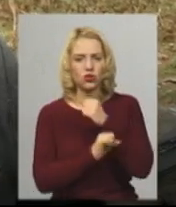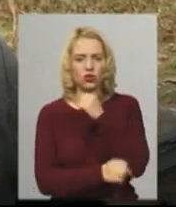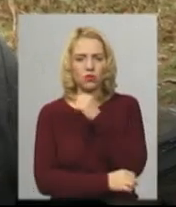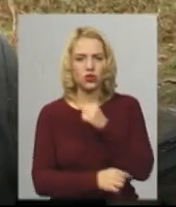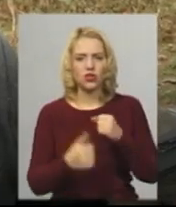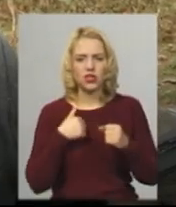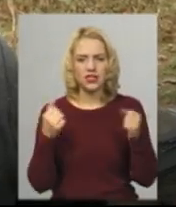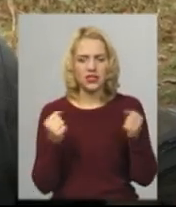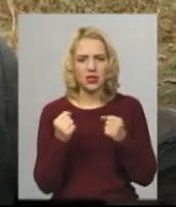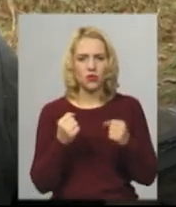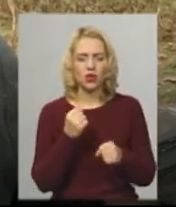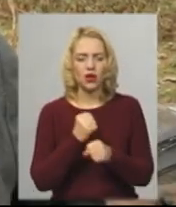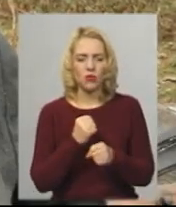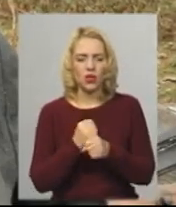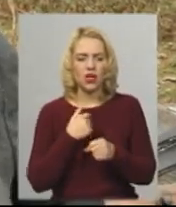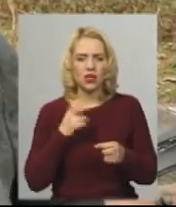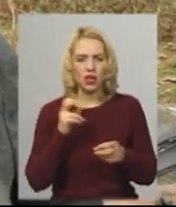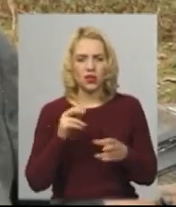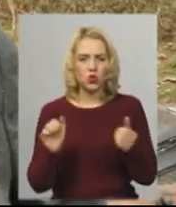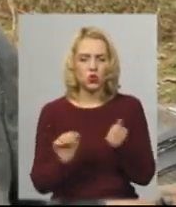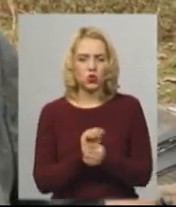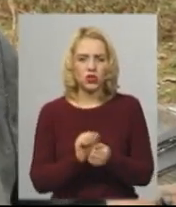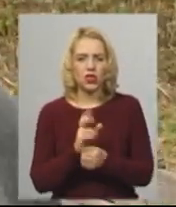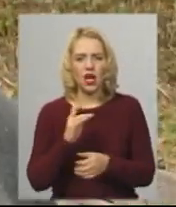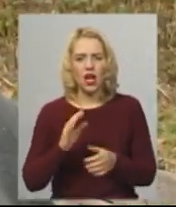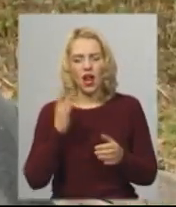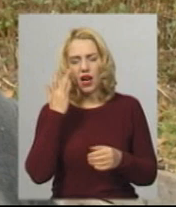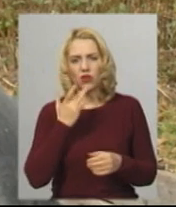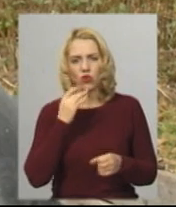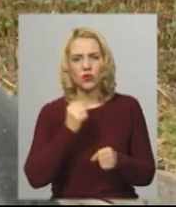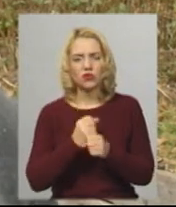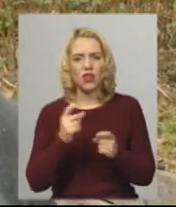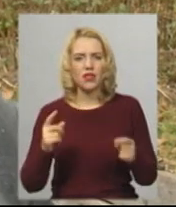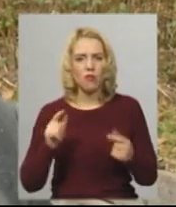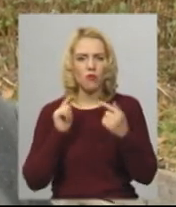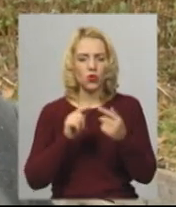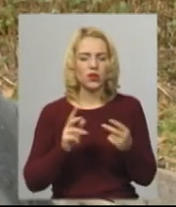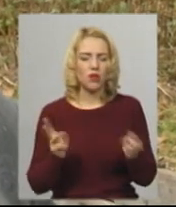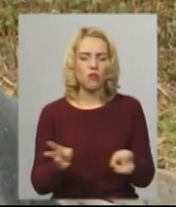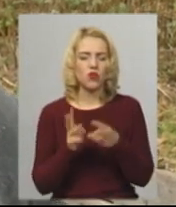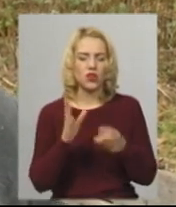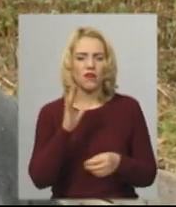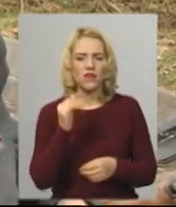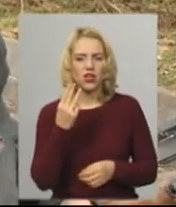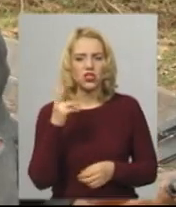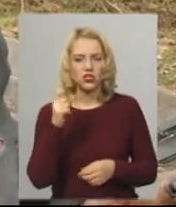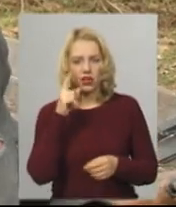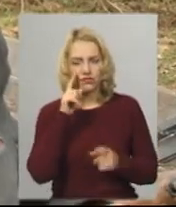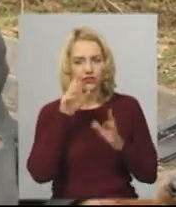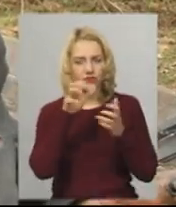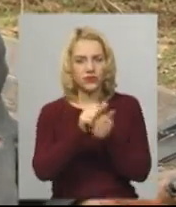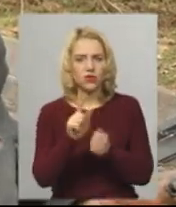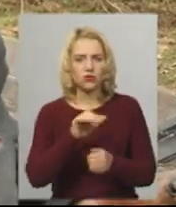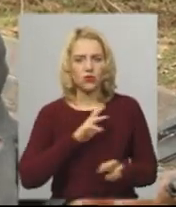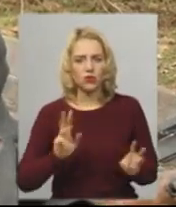я робила в сушильці, а літом робила на вишці. Протипожарна вишка, де я засічу пожар. Був у мене